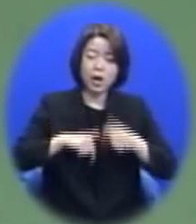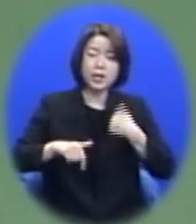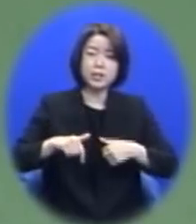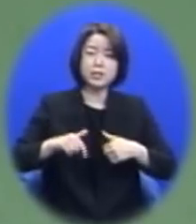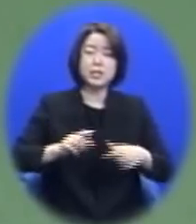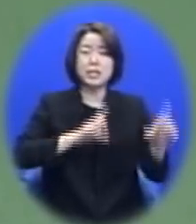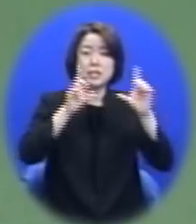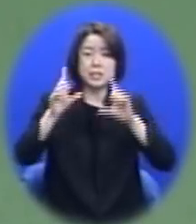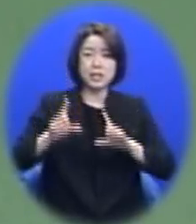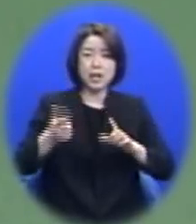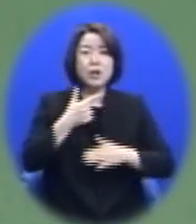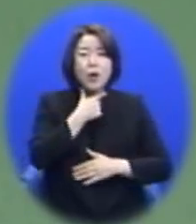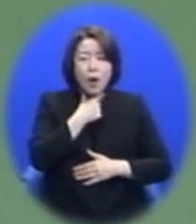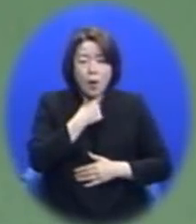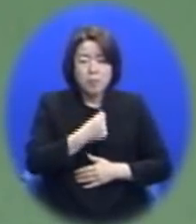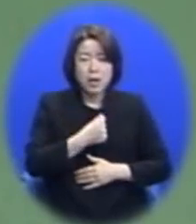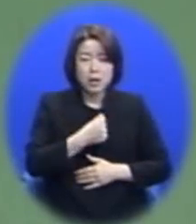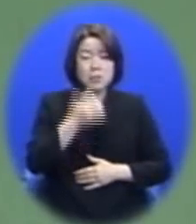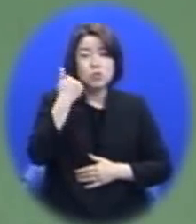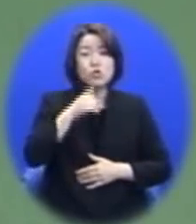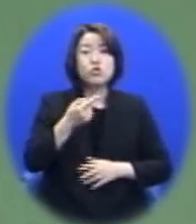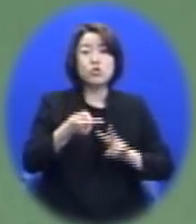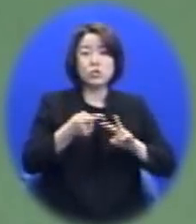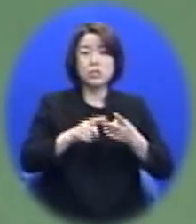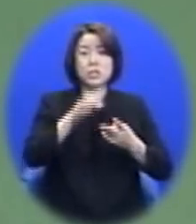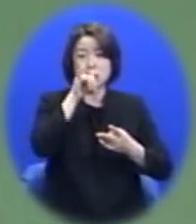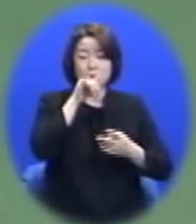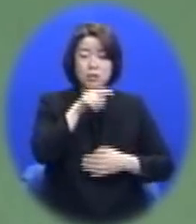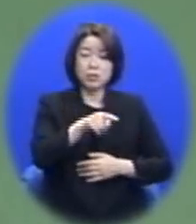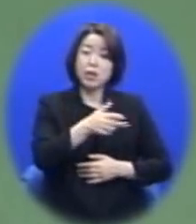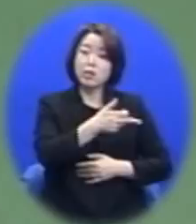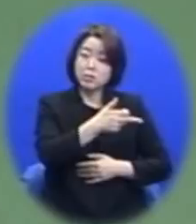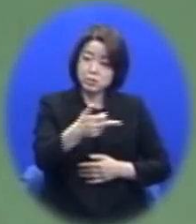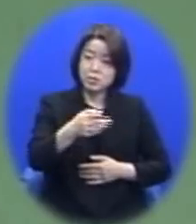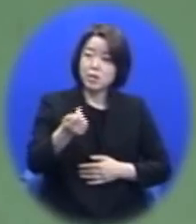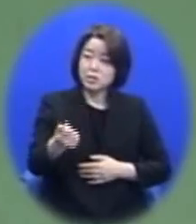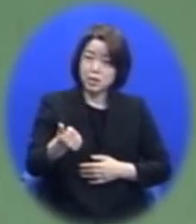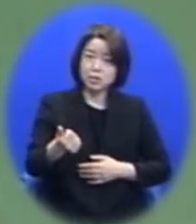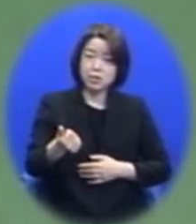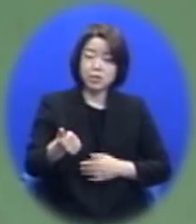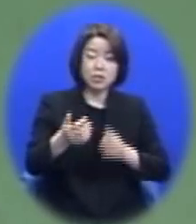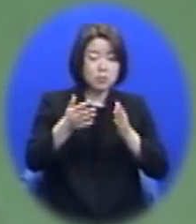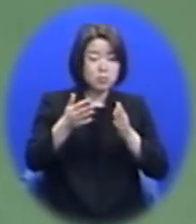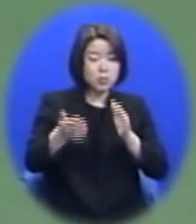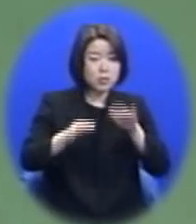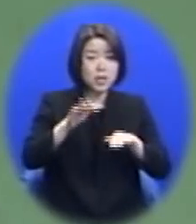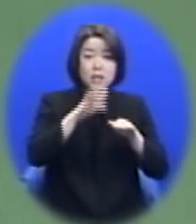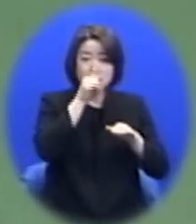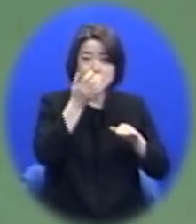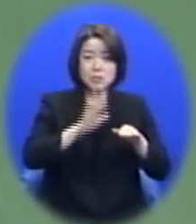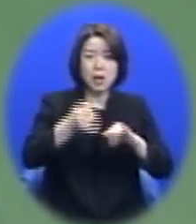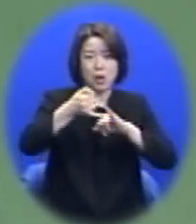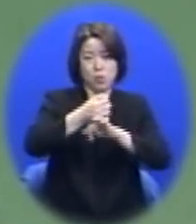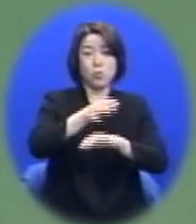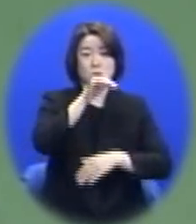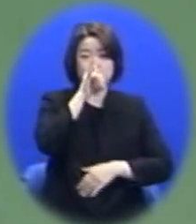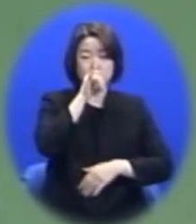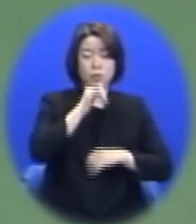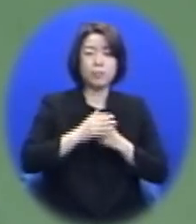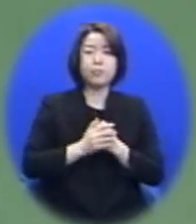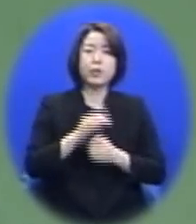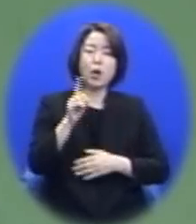하는 소원이 누구든지 있습니다. 그게 크냐 작으냐 하는 차이는 있을지 몰라도 반드시 있습니다. 어떤